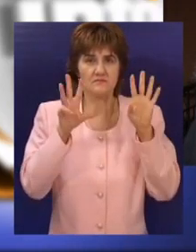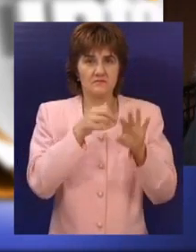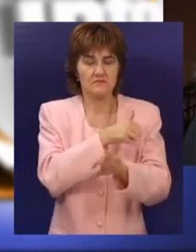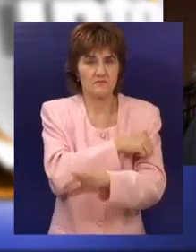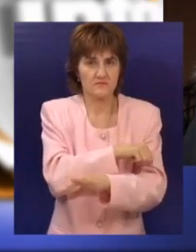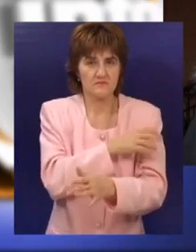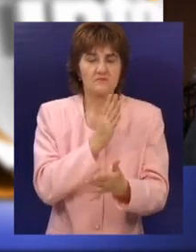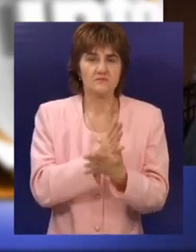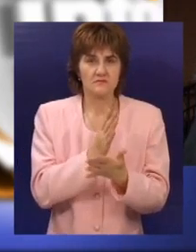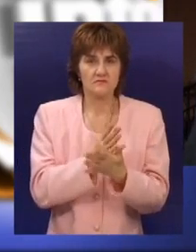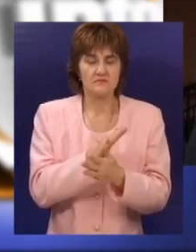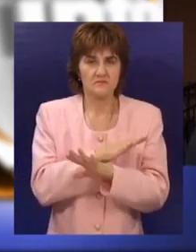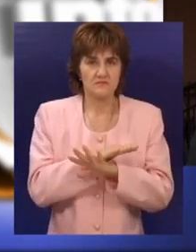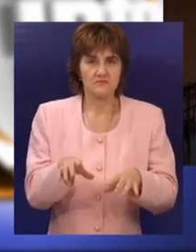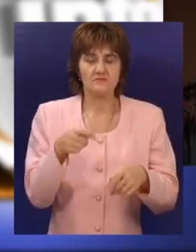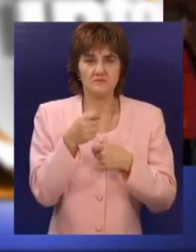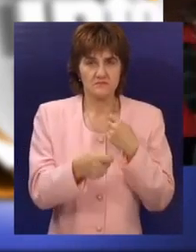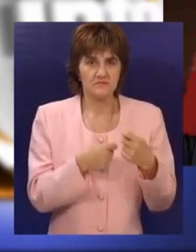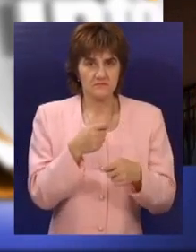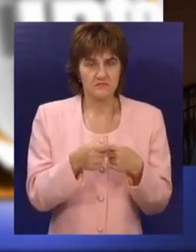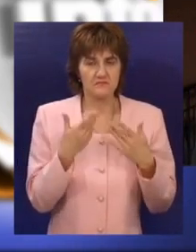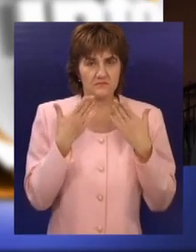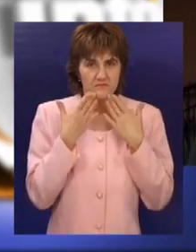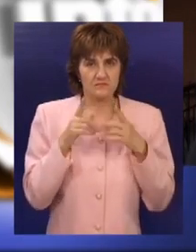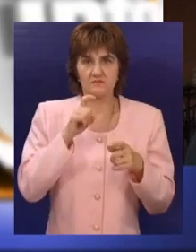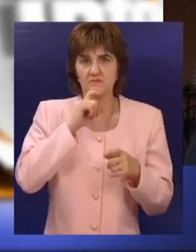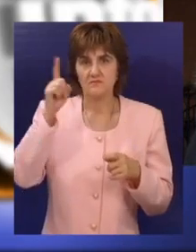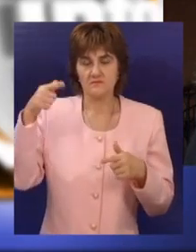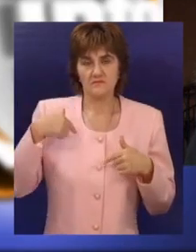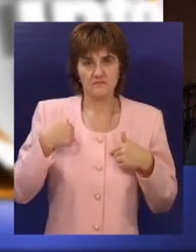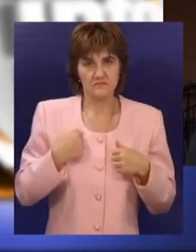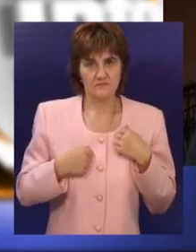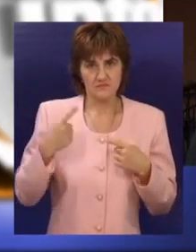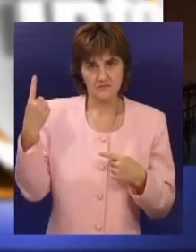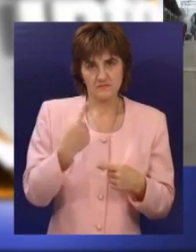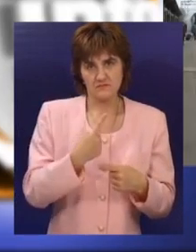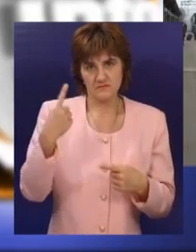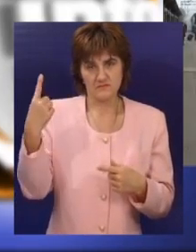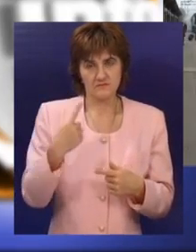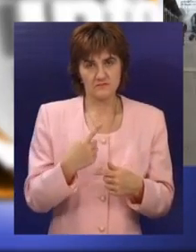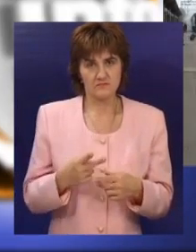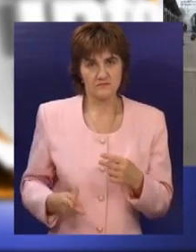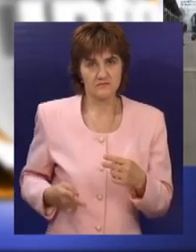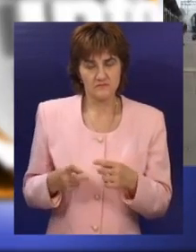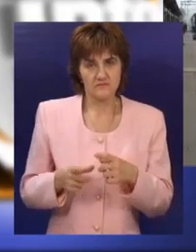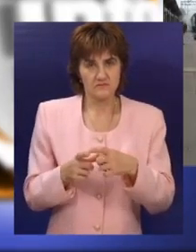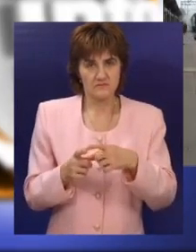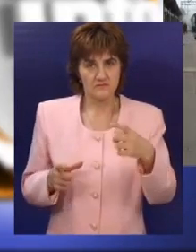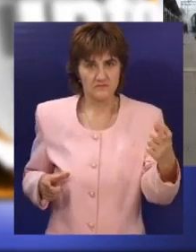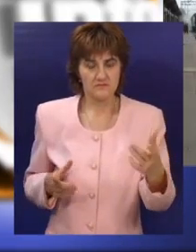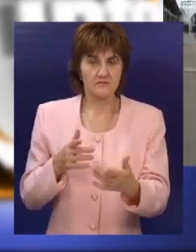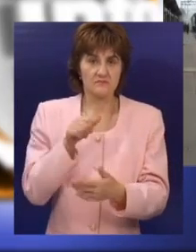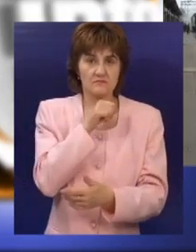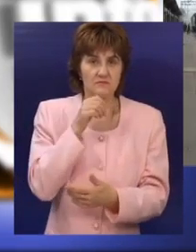160 km/h villamosított pályán lehet közlekedni a Szeged-Szabadka távolságon. Ova pruga postavljena